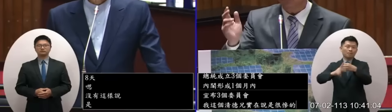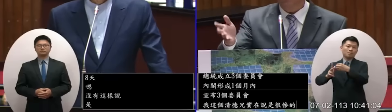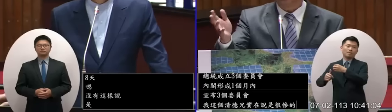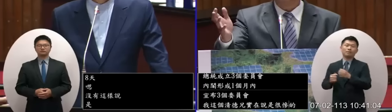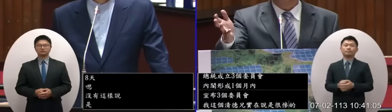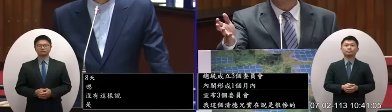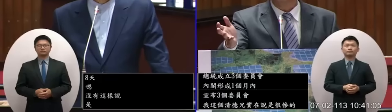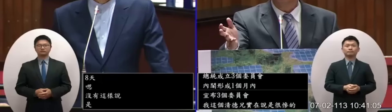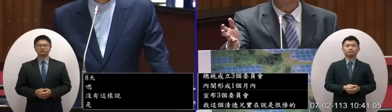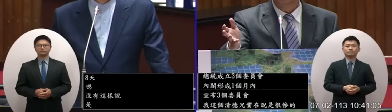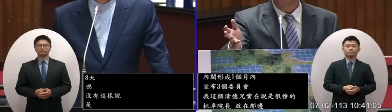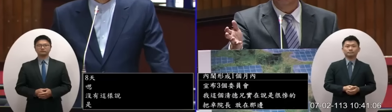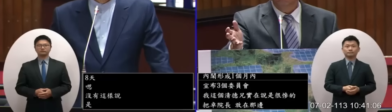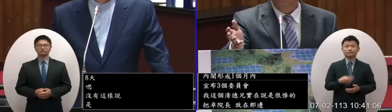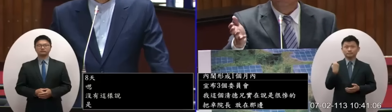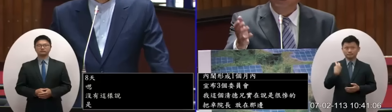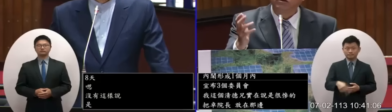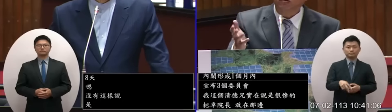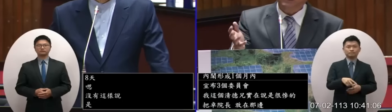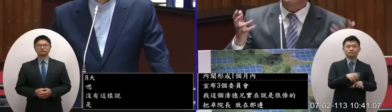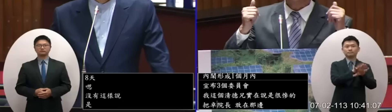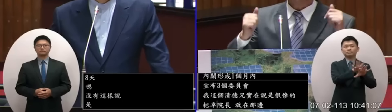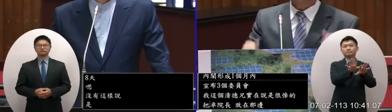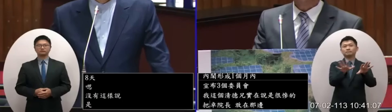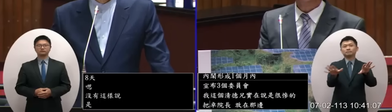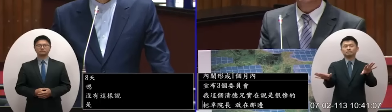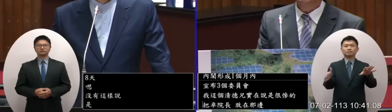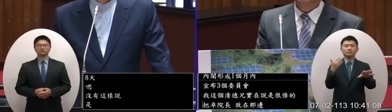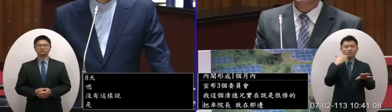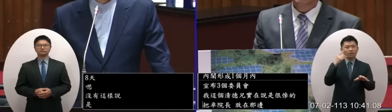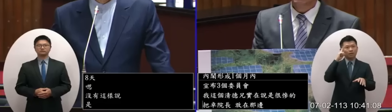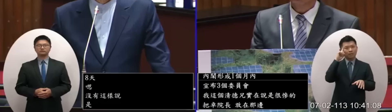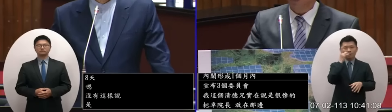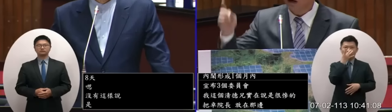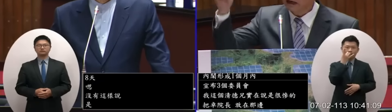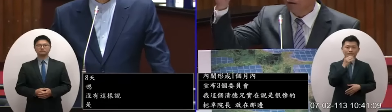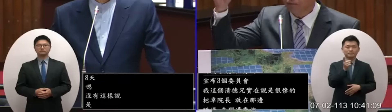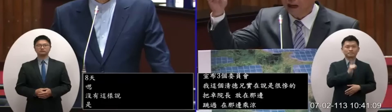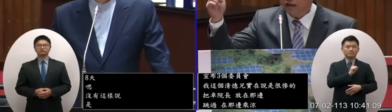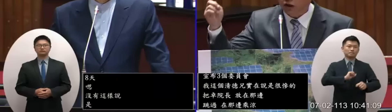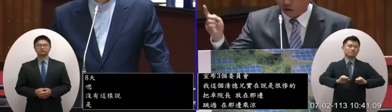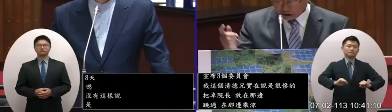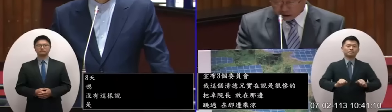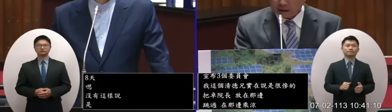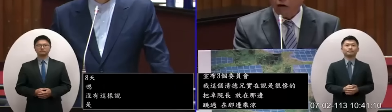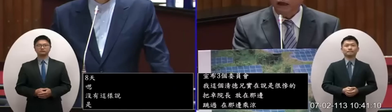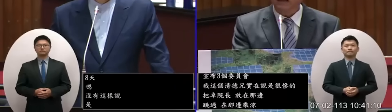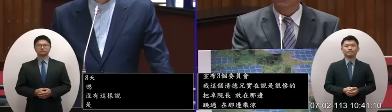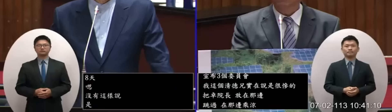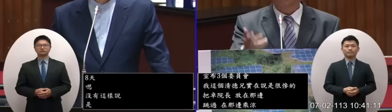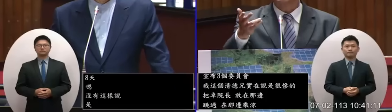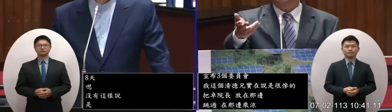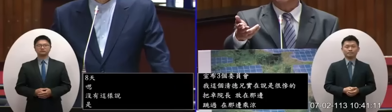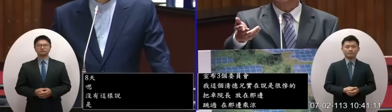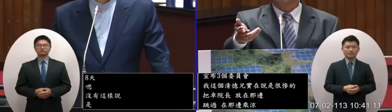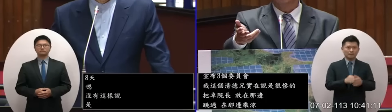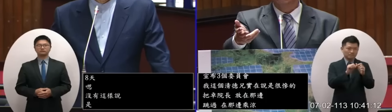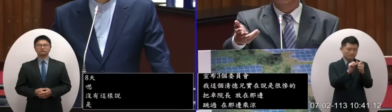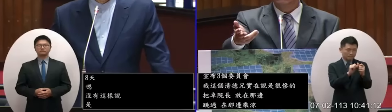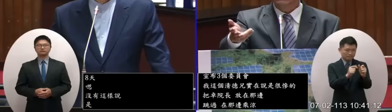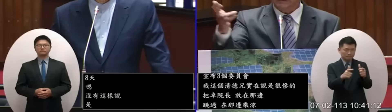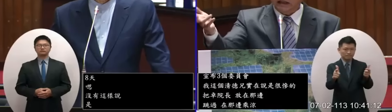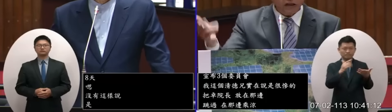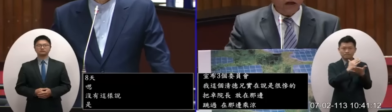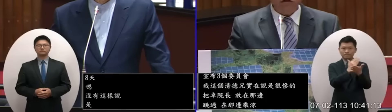啊来有样看样，无样家己想了。大到八强，小到碳哟。我即马甲你